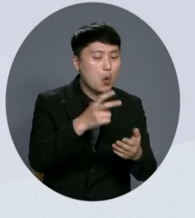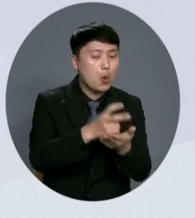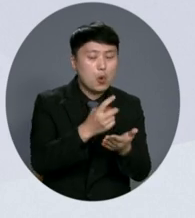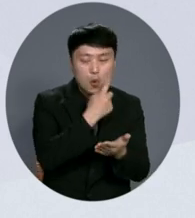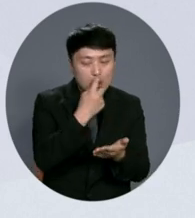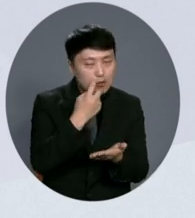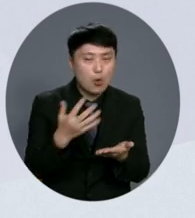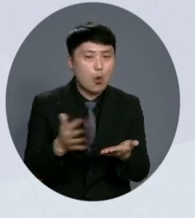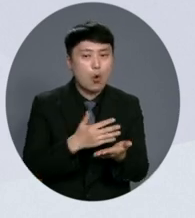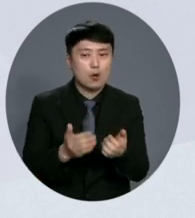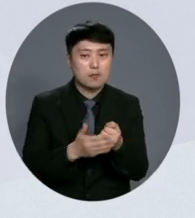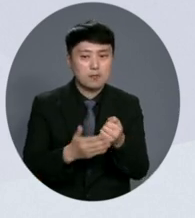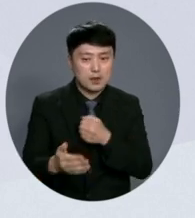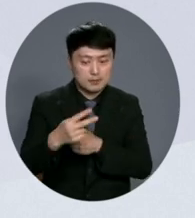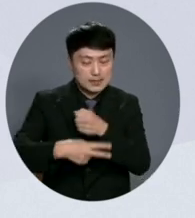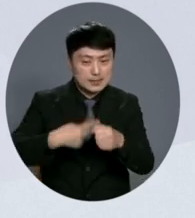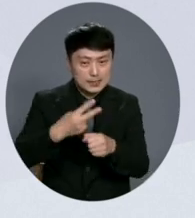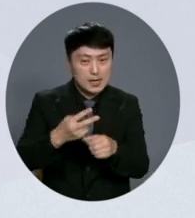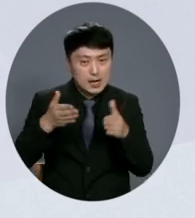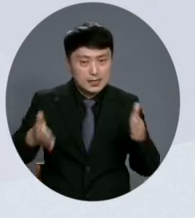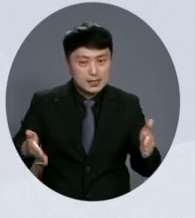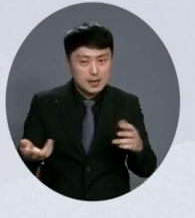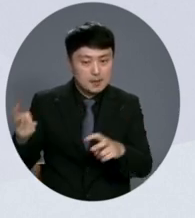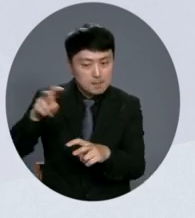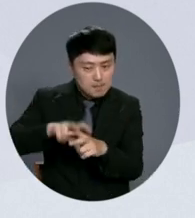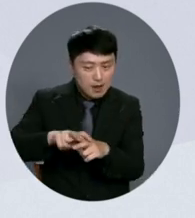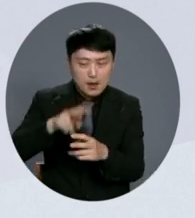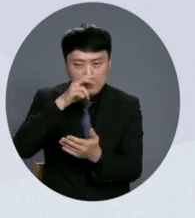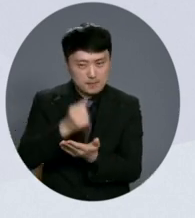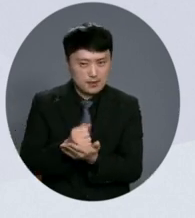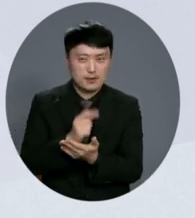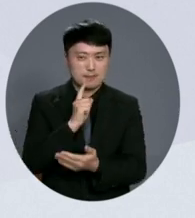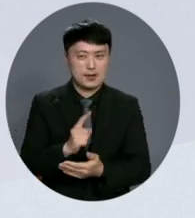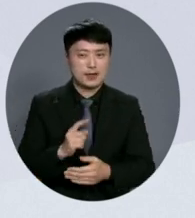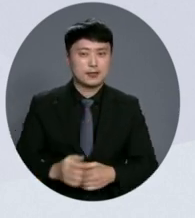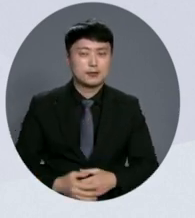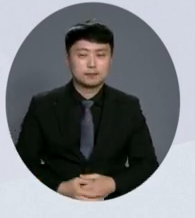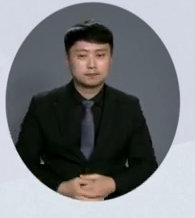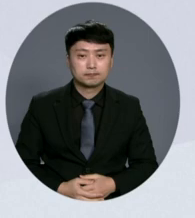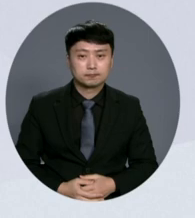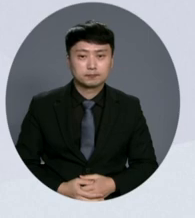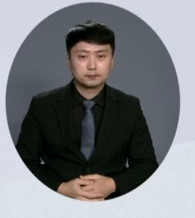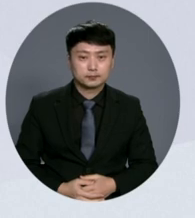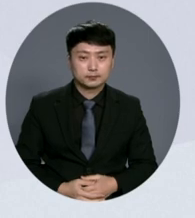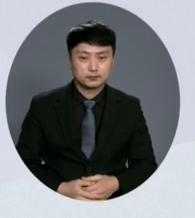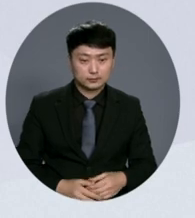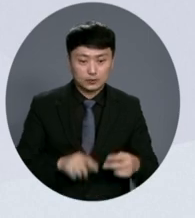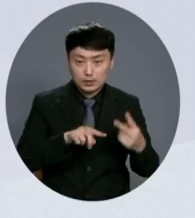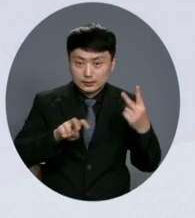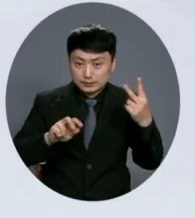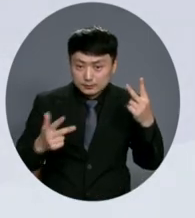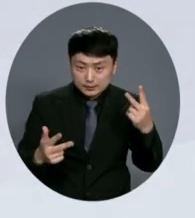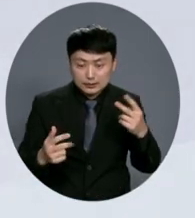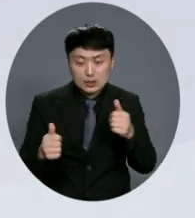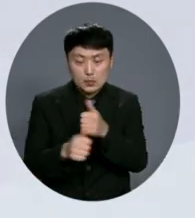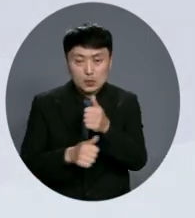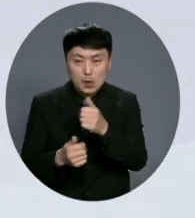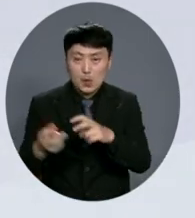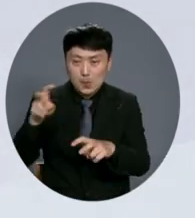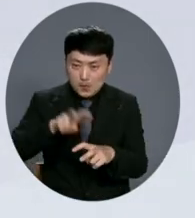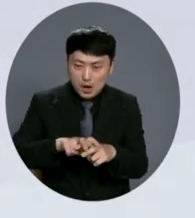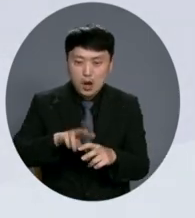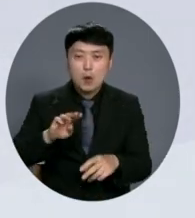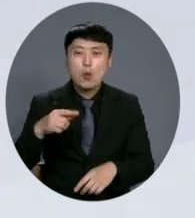봤습니다 임기 2년의 의장으로 선출한 것을 타당하고 본 겁니다 지난 2월 27일 실시된 임원 선거는 보궐